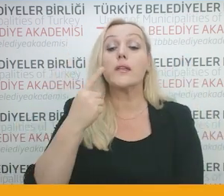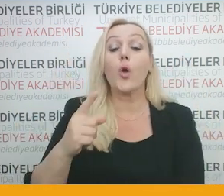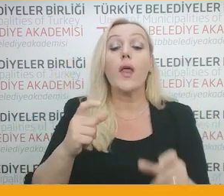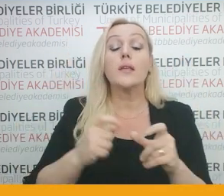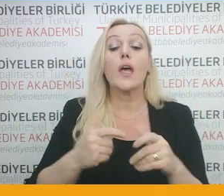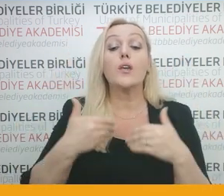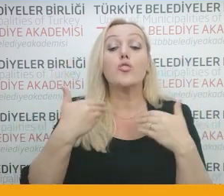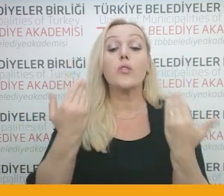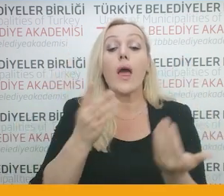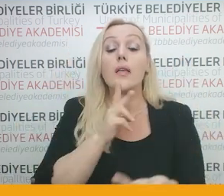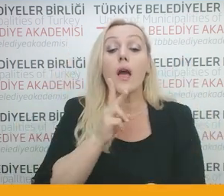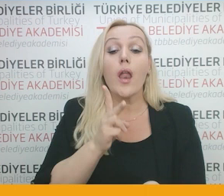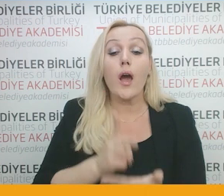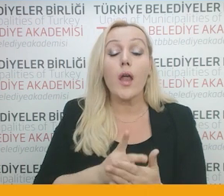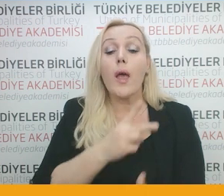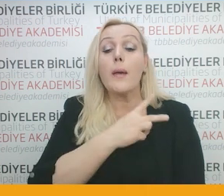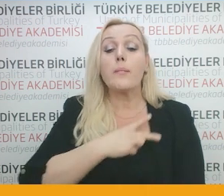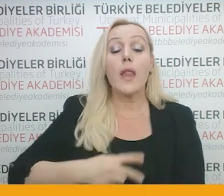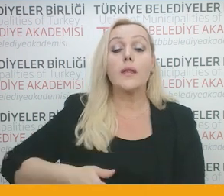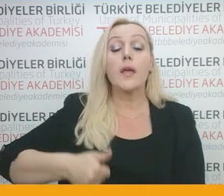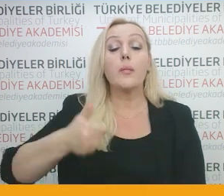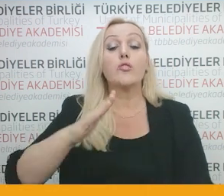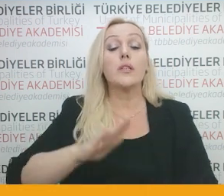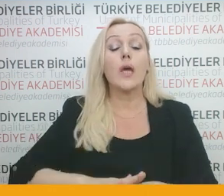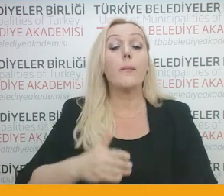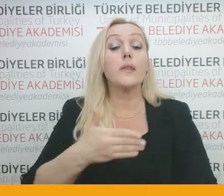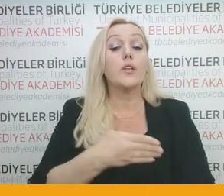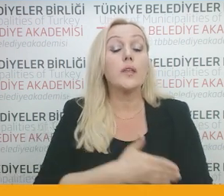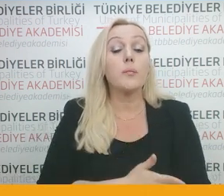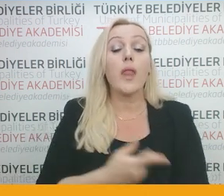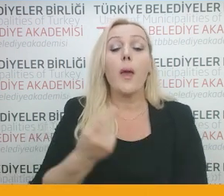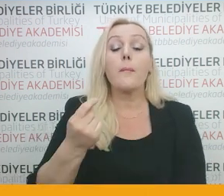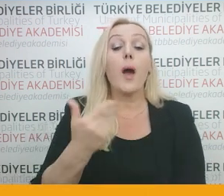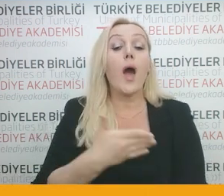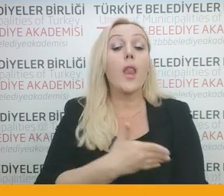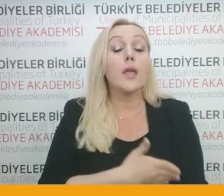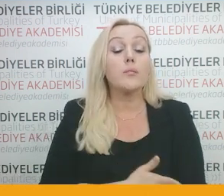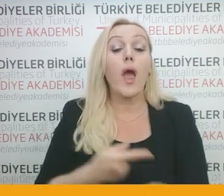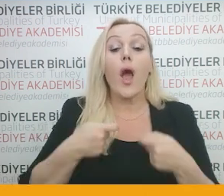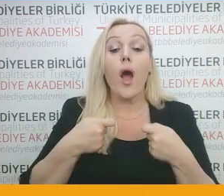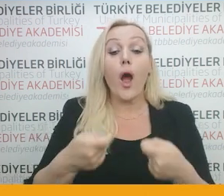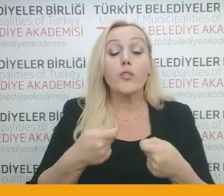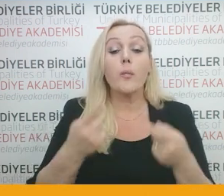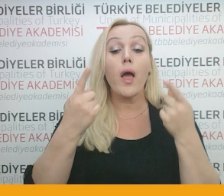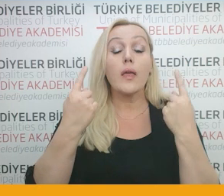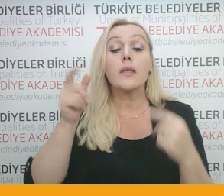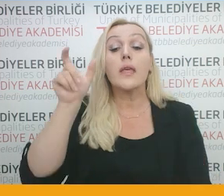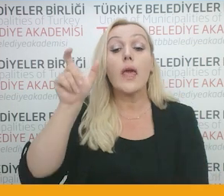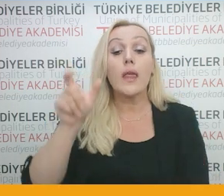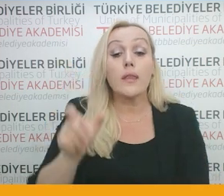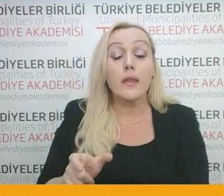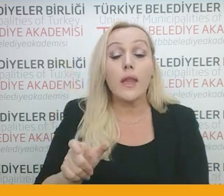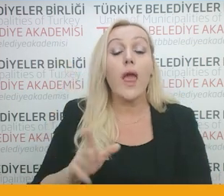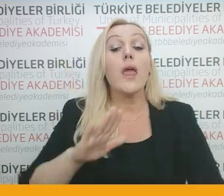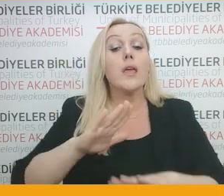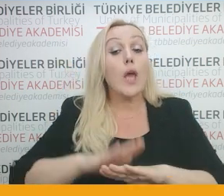Sayıştay. Yani belediye başkanı yaptığı işin hizmetin gereklerini mali hizmetler aracılığıyla, harcama yetkilileri aracılığıyla, iş denetçileri aracılığıyla yerine